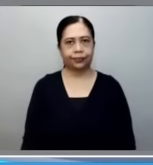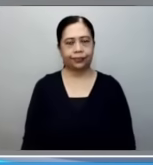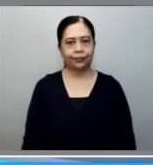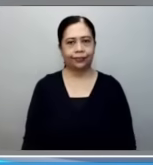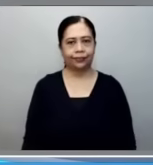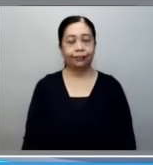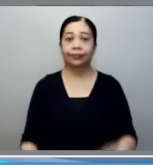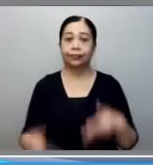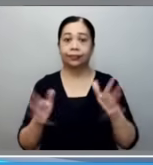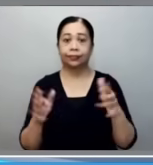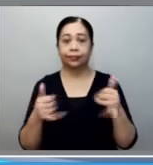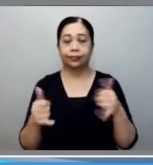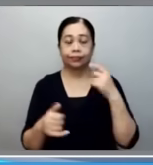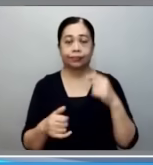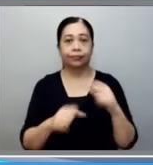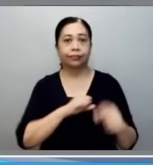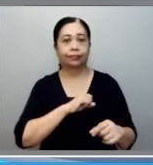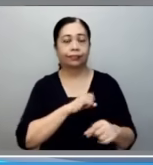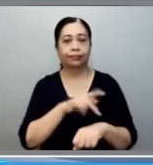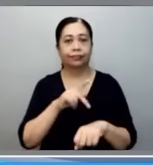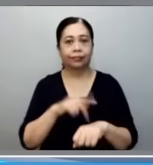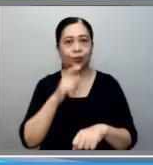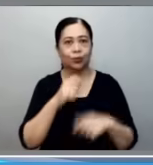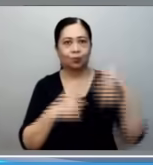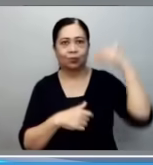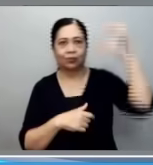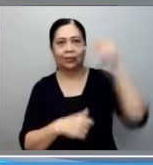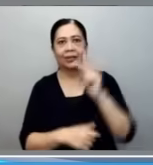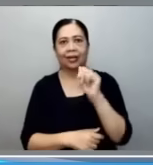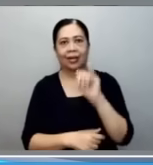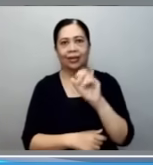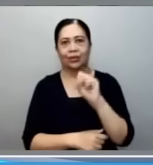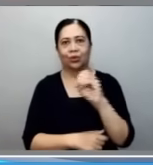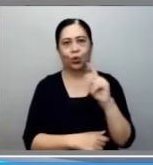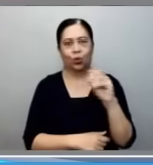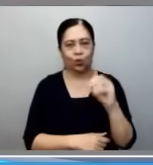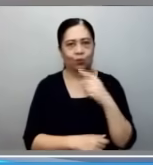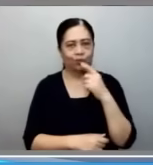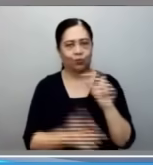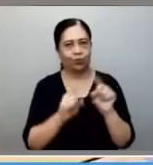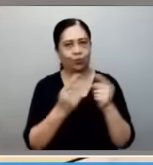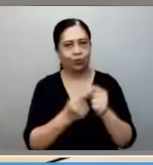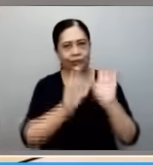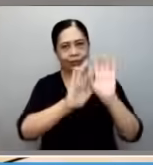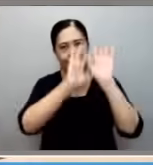Pinayagan na maglaro para sa Giles Pilipinas ang Pinoy big man na si Kai Soto. Ayon sa samahang basketball ng Pilipinas, makakalaro